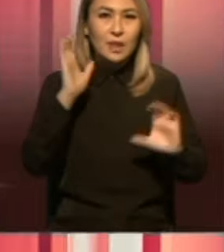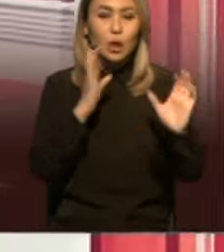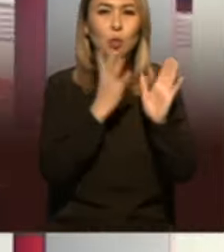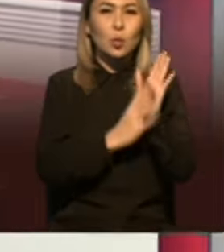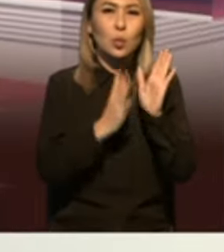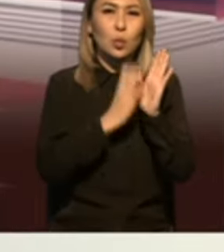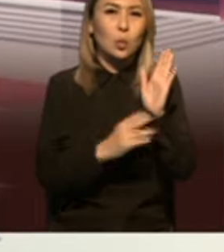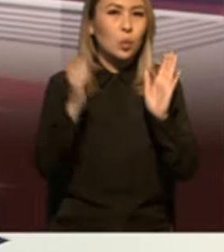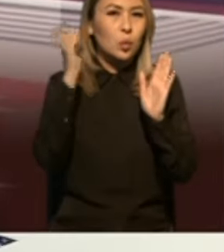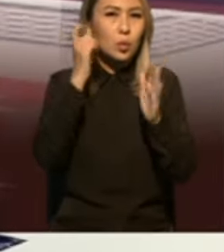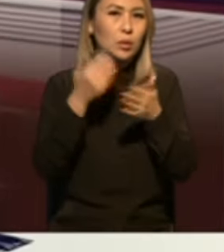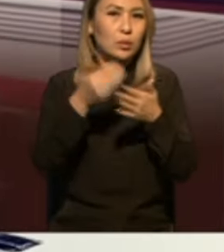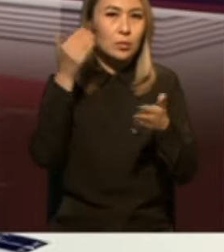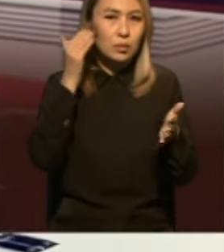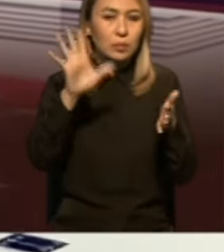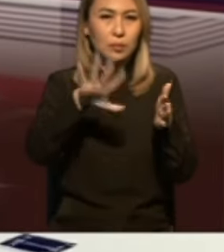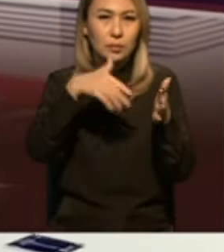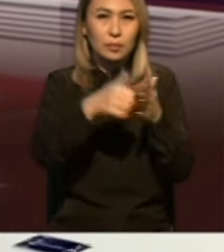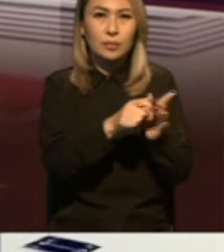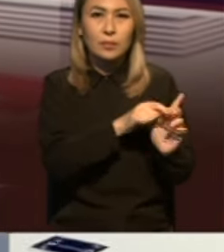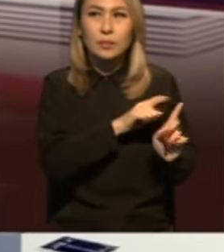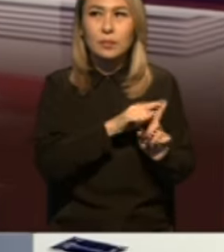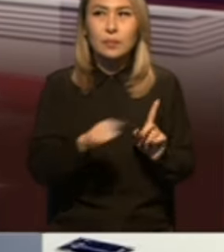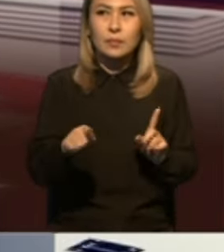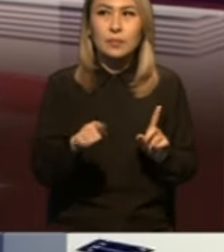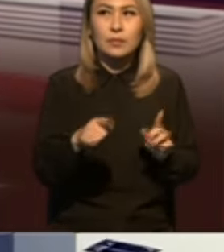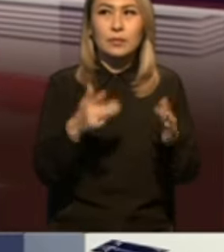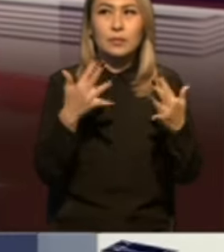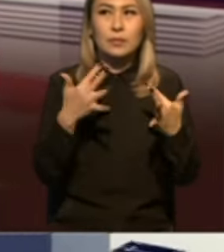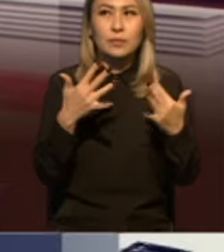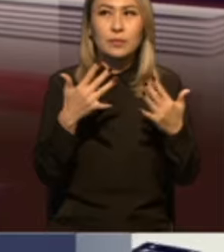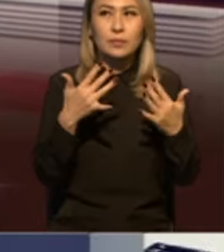жылда келе жатқан, ол қаншалықты мысалы